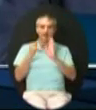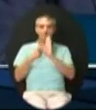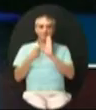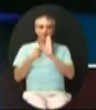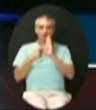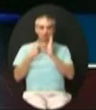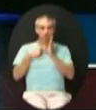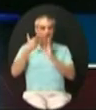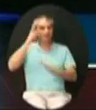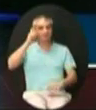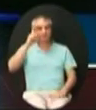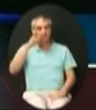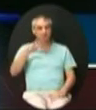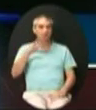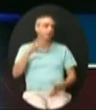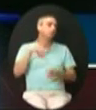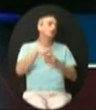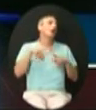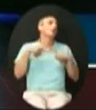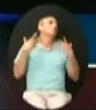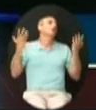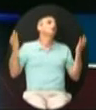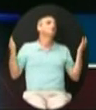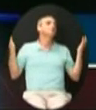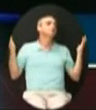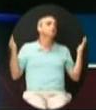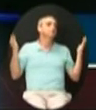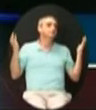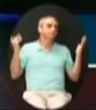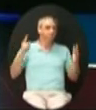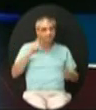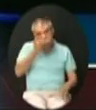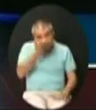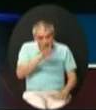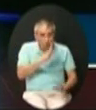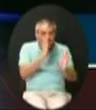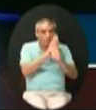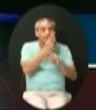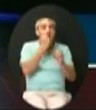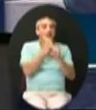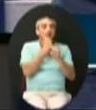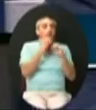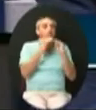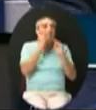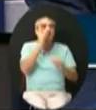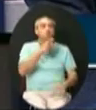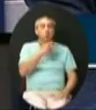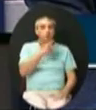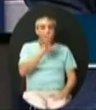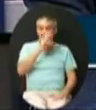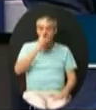מצלמה. המצלמה היום היא חלק מהחיים. אלה שהרגו את המחבל פעלו לפי פקודה.